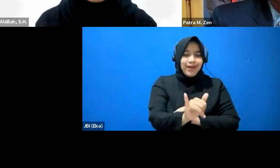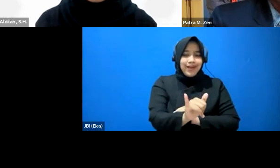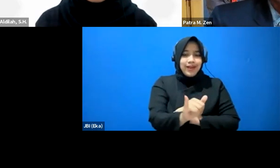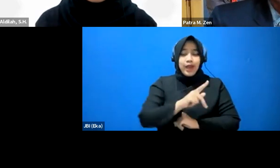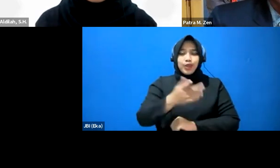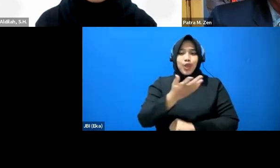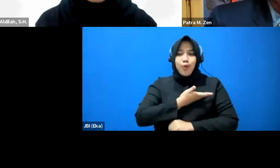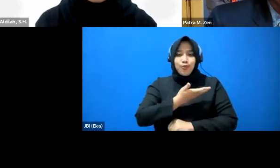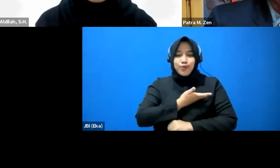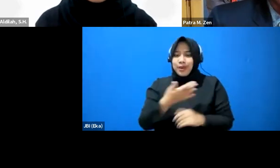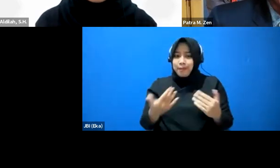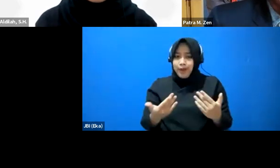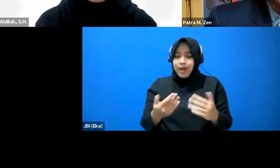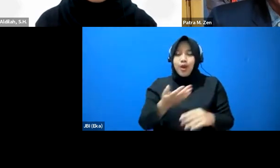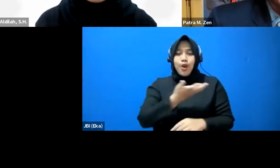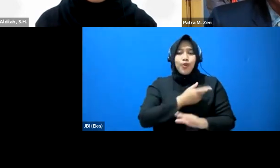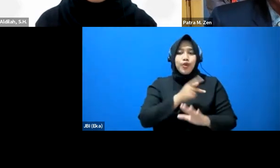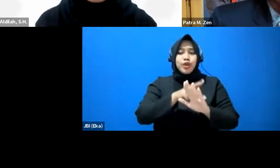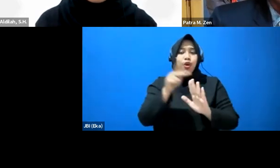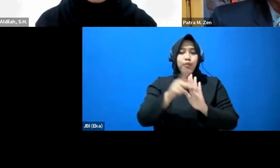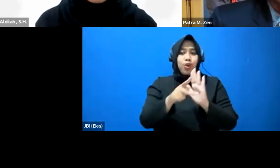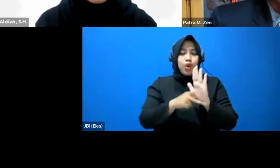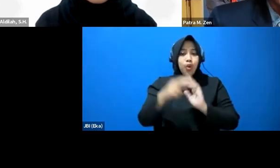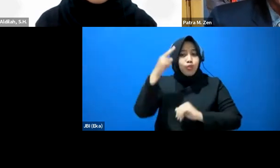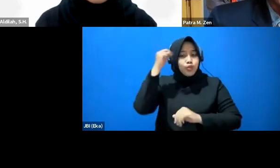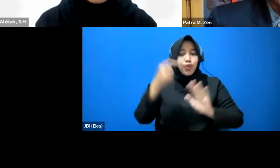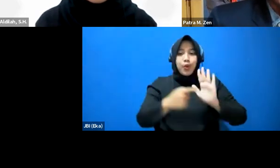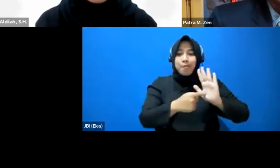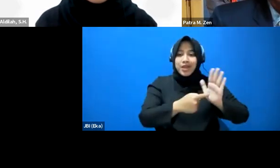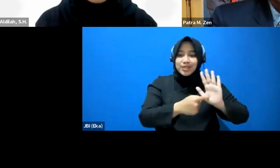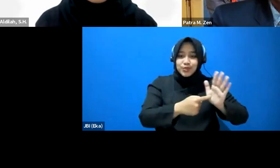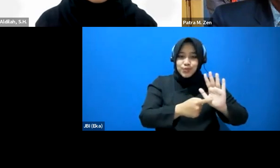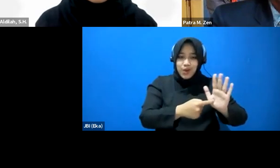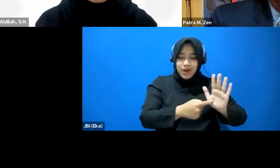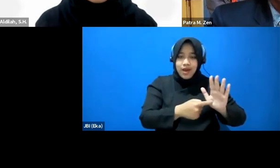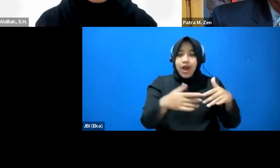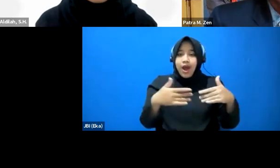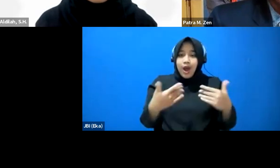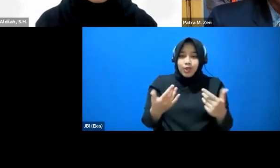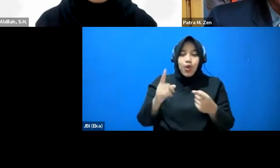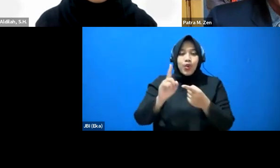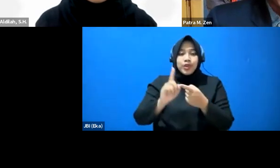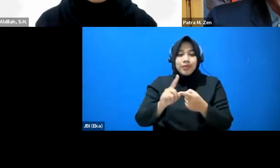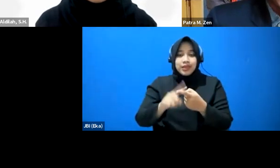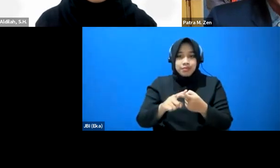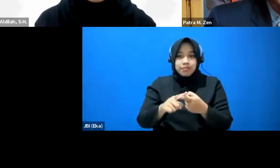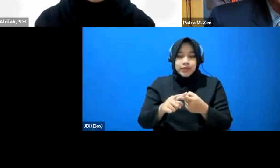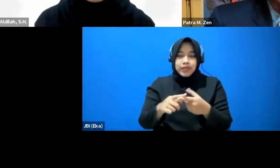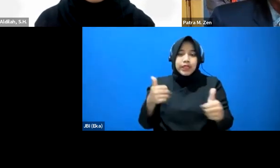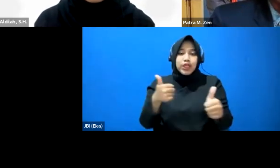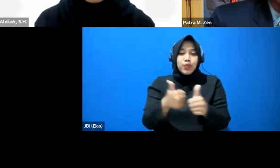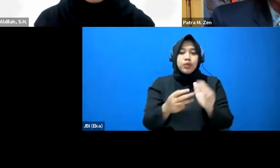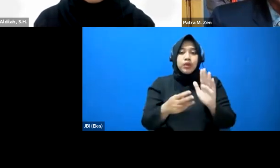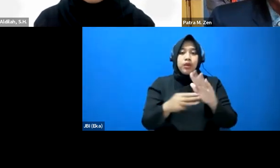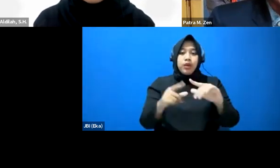kita punya apa program ya untuk mahasiswa atau teman-teman untuk magang sekarang